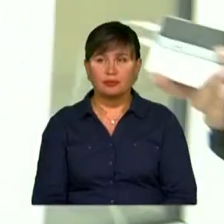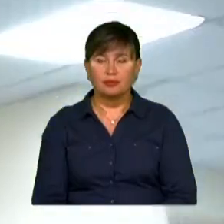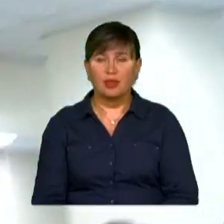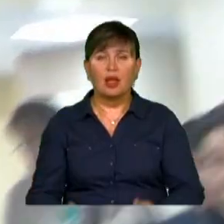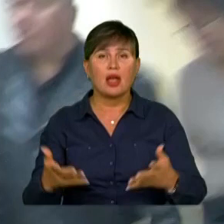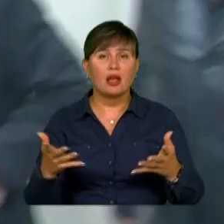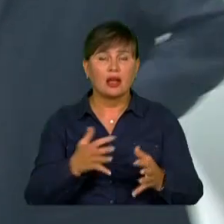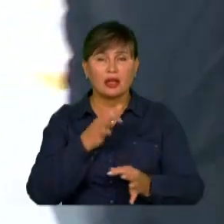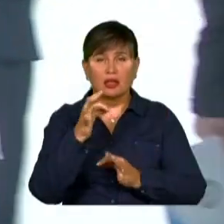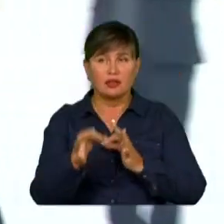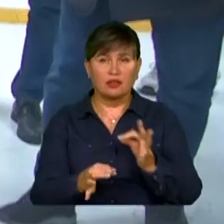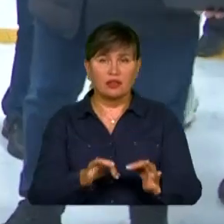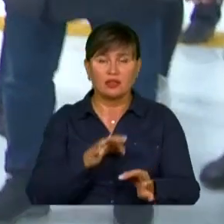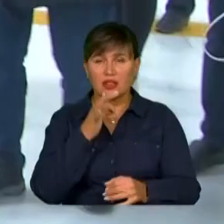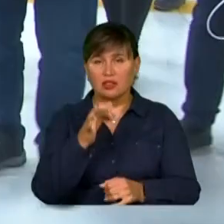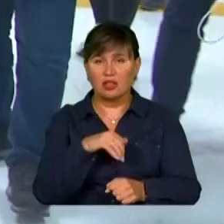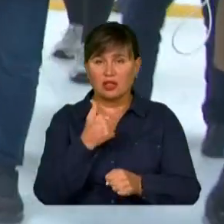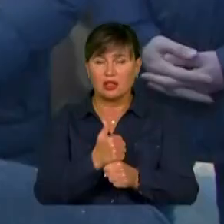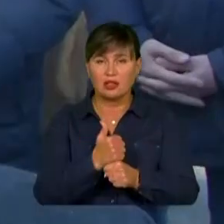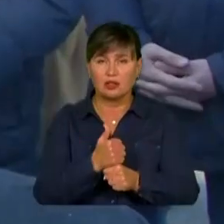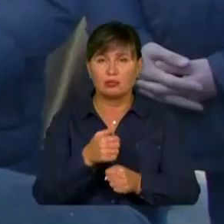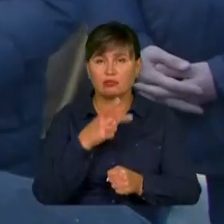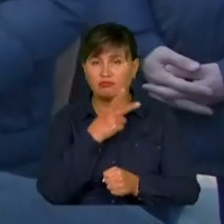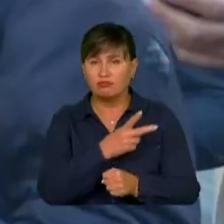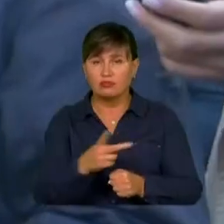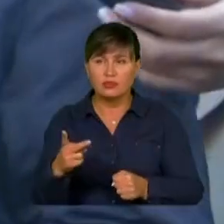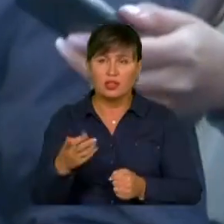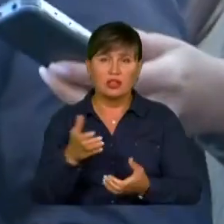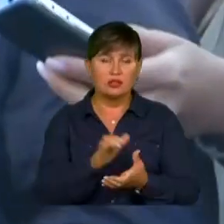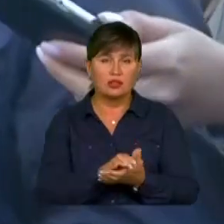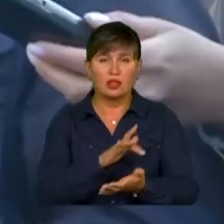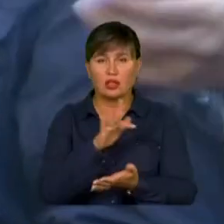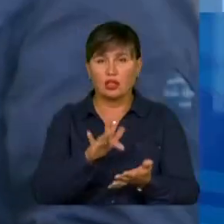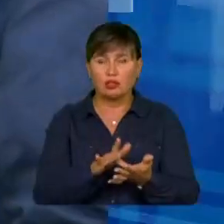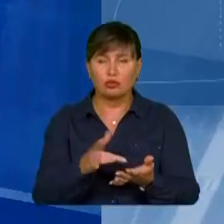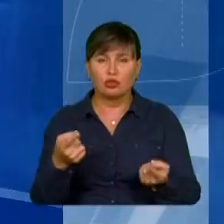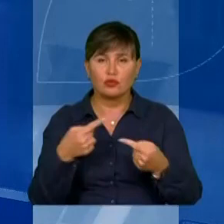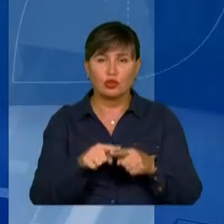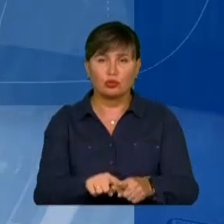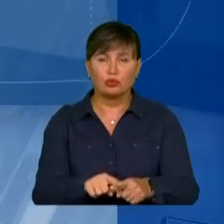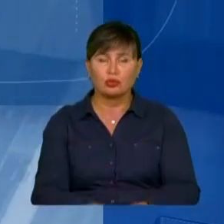Какие нарекания выявил глава мегаполиса в ходе ознакомления с объектами городской инфраструктуры?